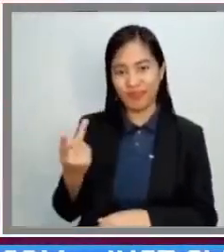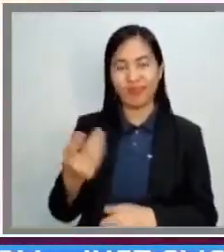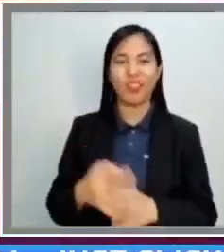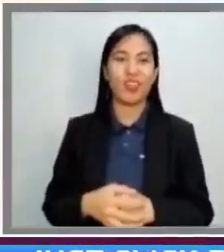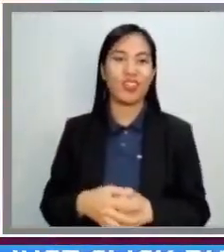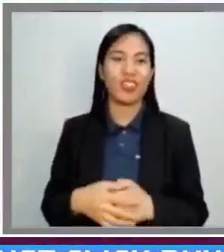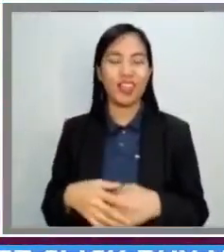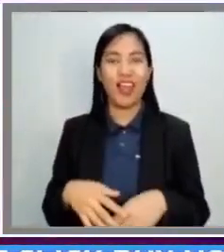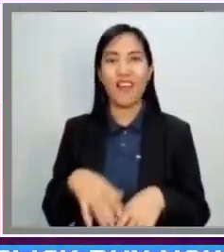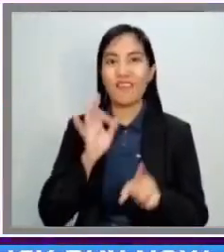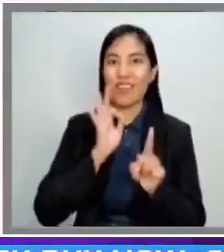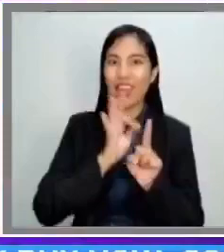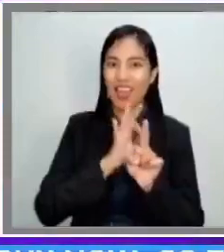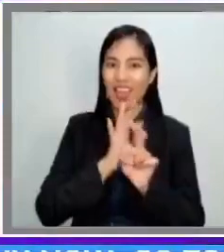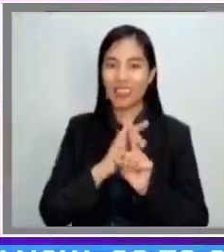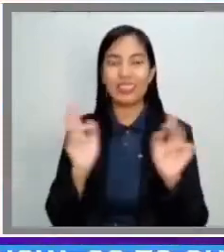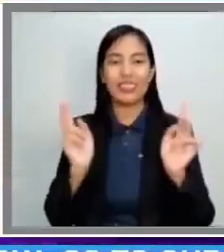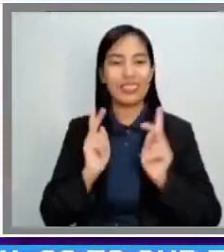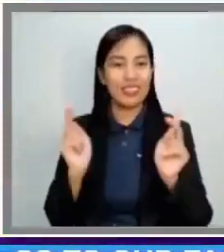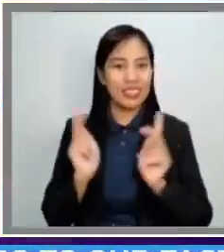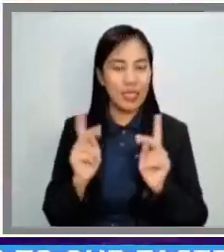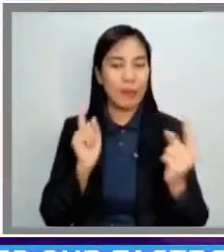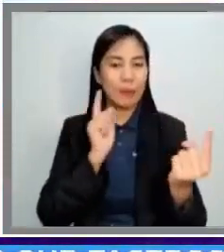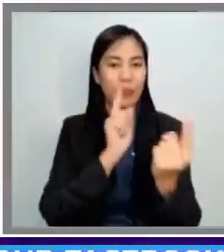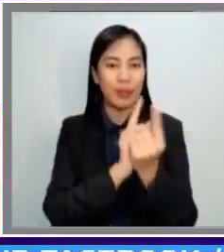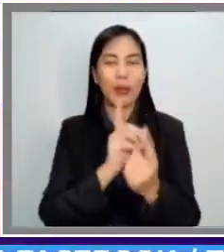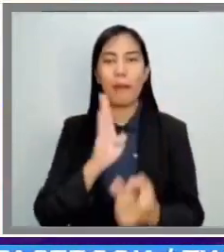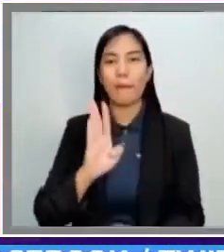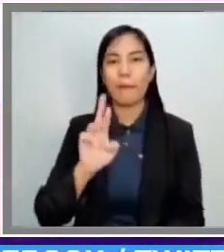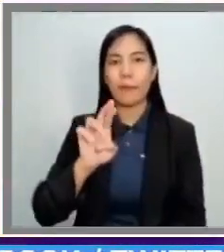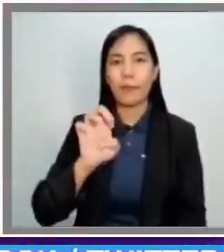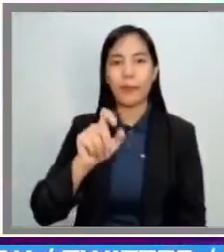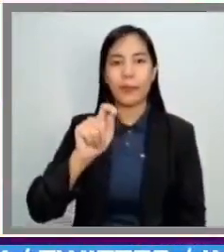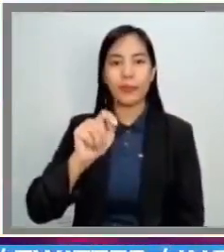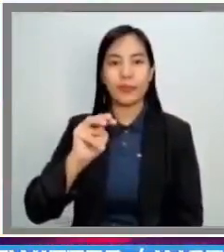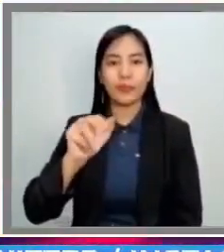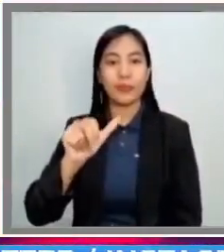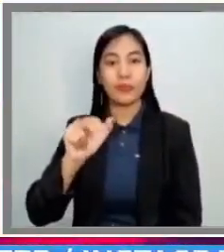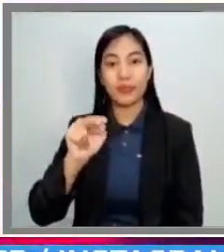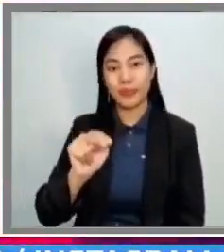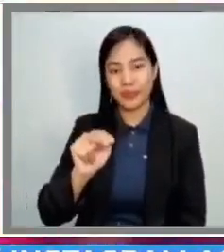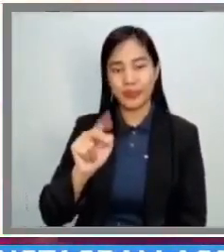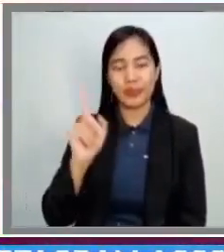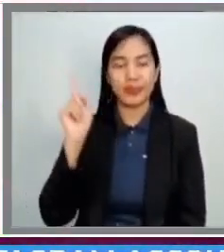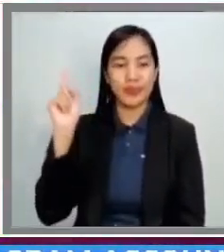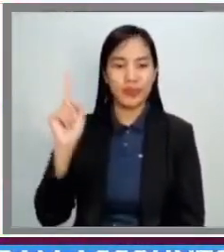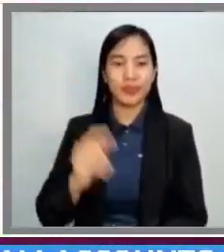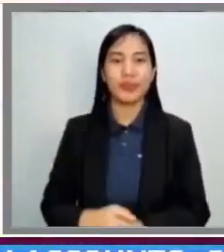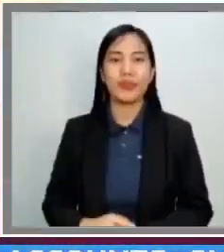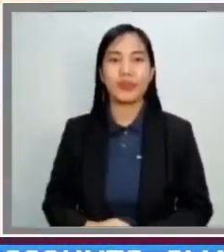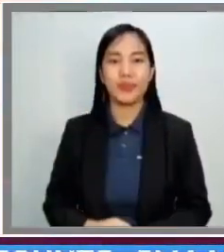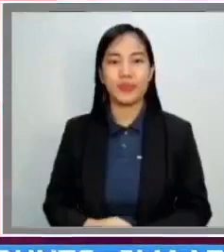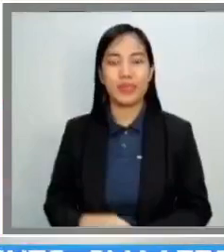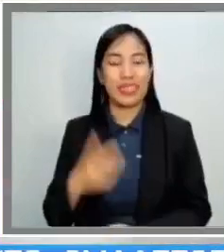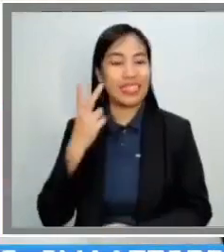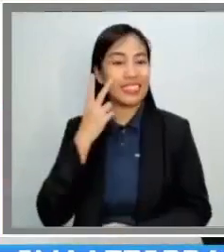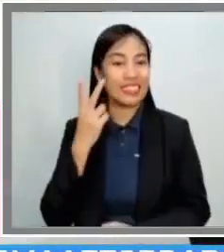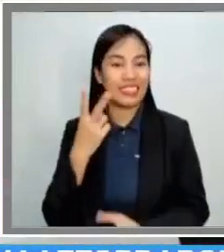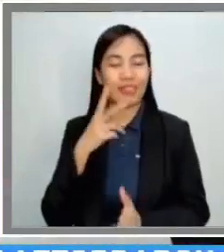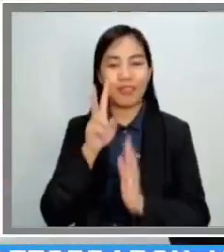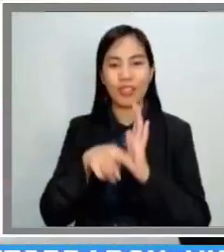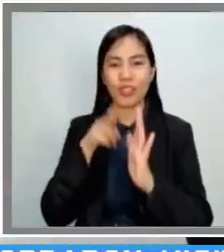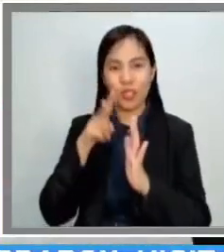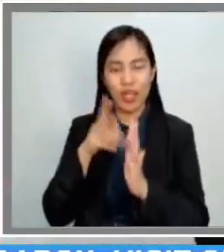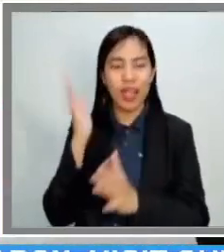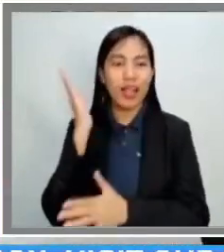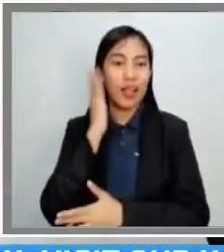IG, nag-share pa si Kyline ng encounter moment niya sa film influencer. Sinabi ni Brett sa video na kilala niya raw ang Sparkle Star